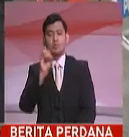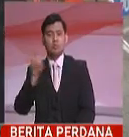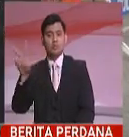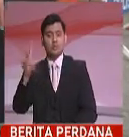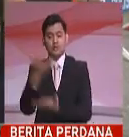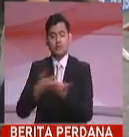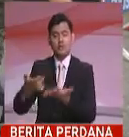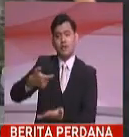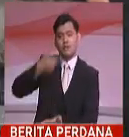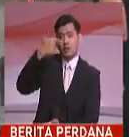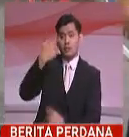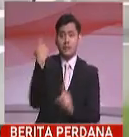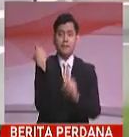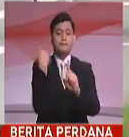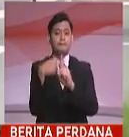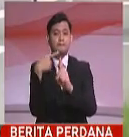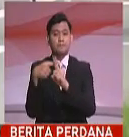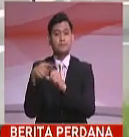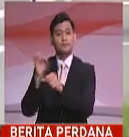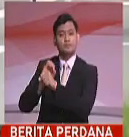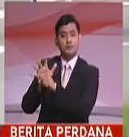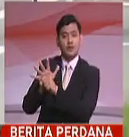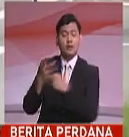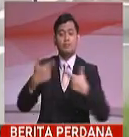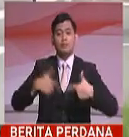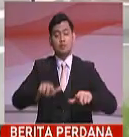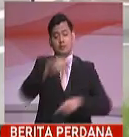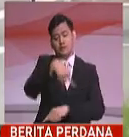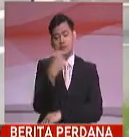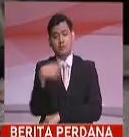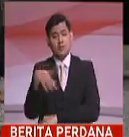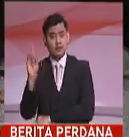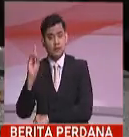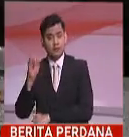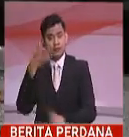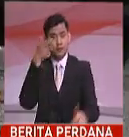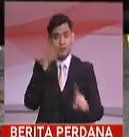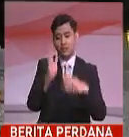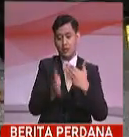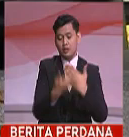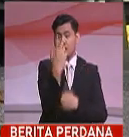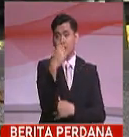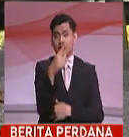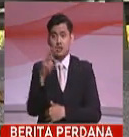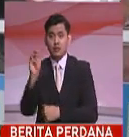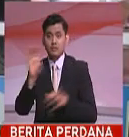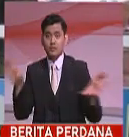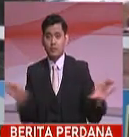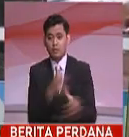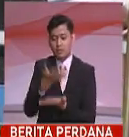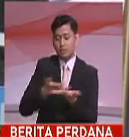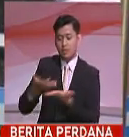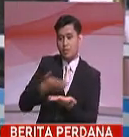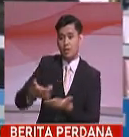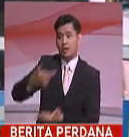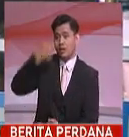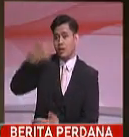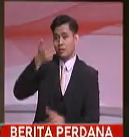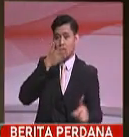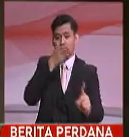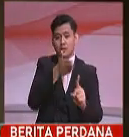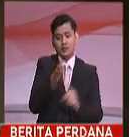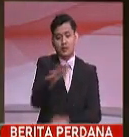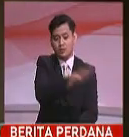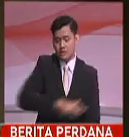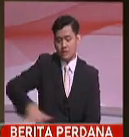disaring positif kobis membelot pelaksanaan pcpd ini bertujuan memudahkan Keke melaksankan saringan besok ke atas semua